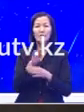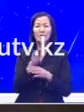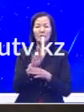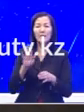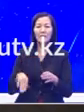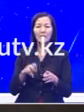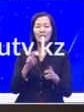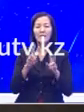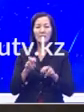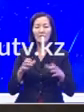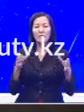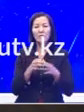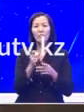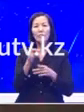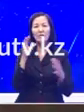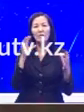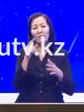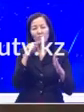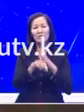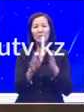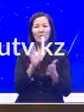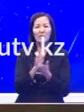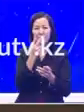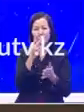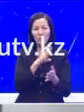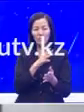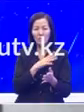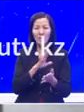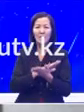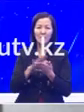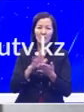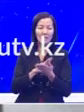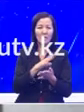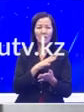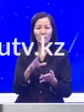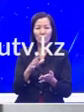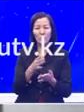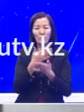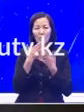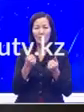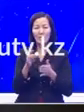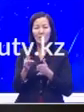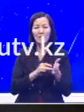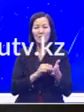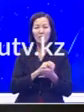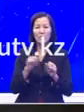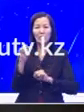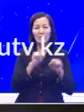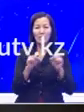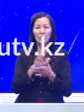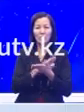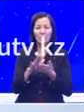тобы бірнеше автобустың іші лас екенін анықтады. Шын мәнінде санитарлық талаптар сақталмапты. Мамандар дереу тазалау жұмыстарына